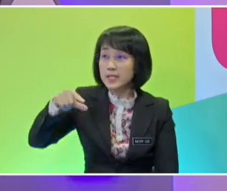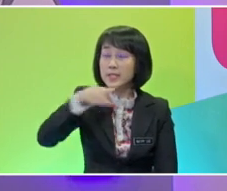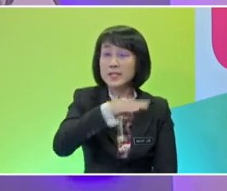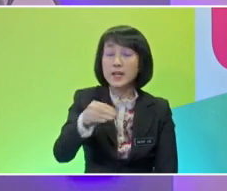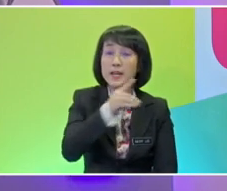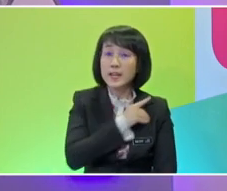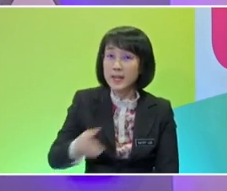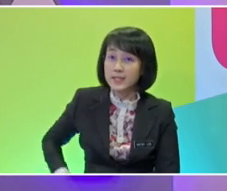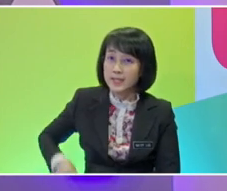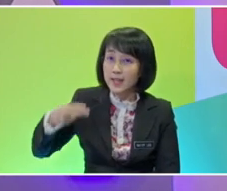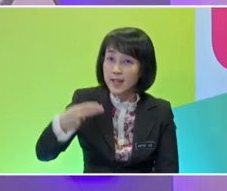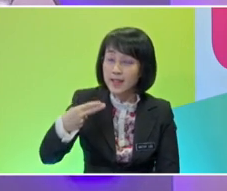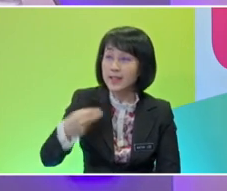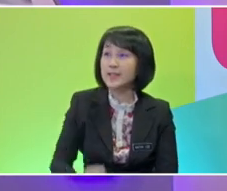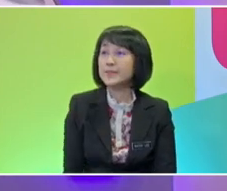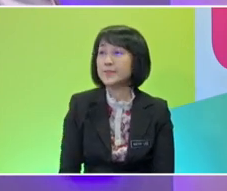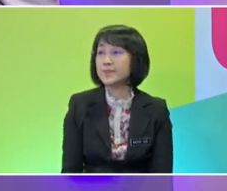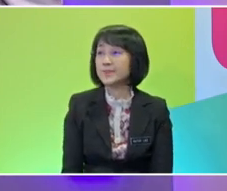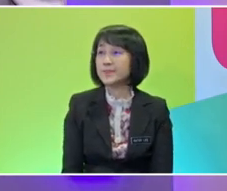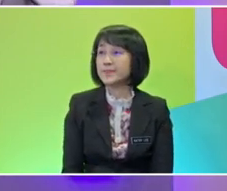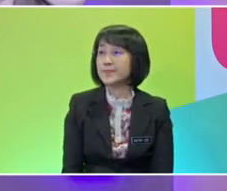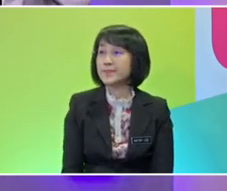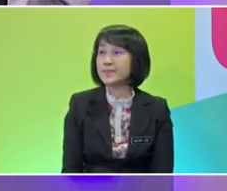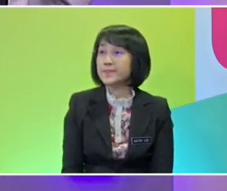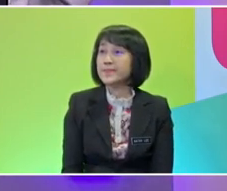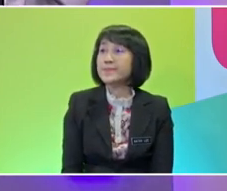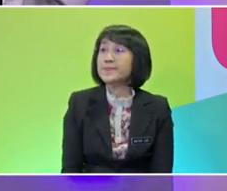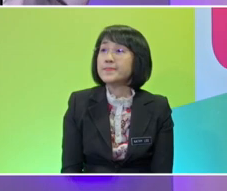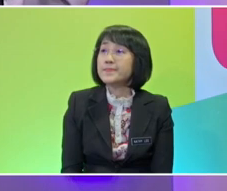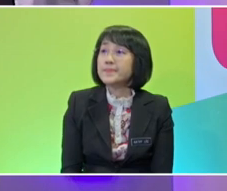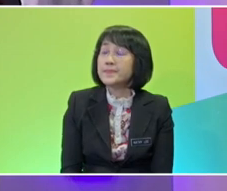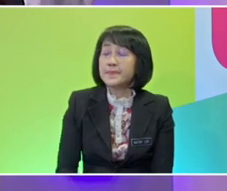kekal sebagai pusat kepada ke-2 dinasti ini tadi